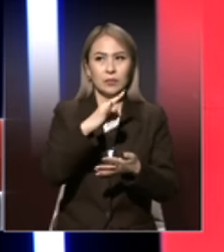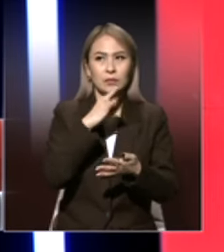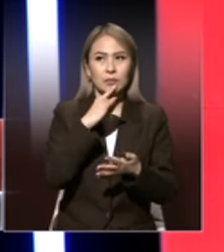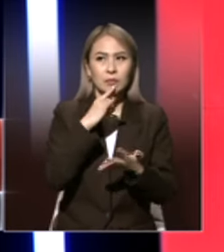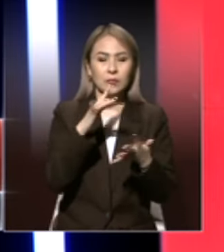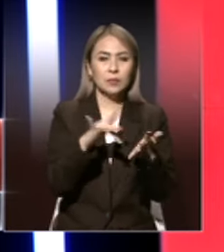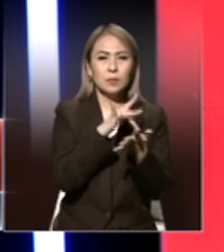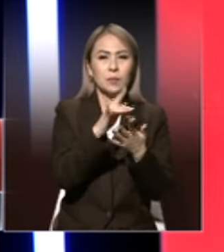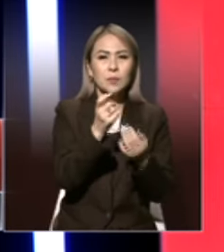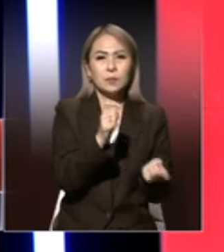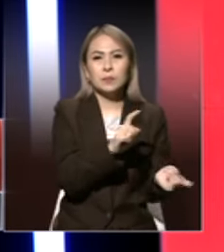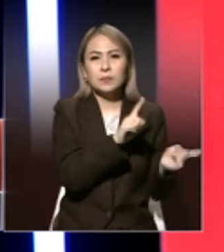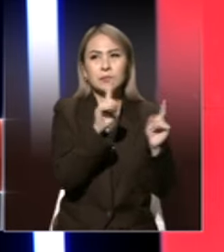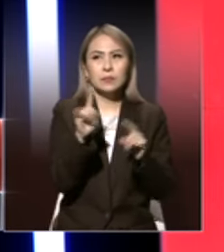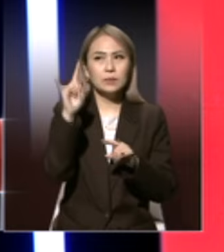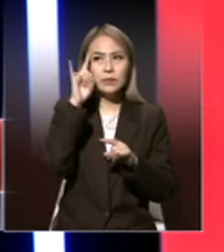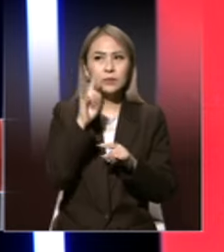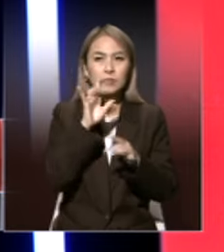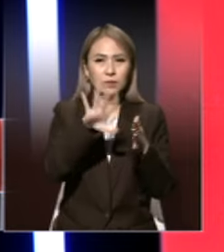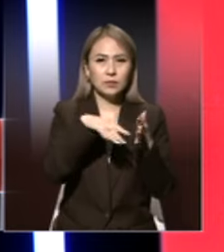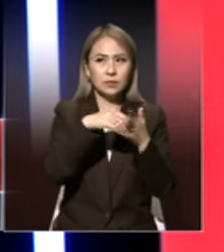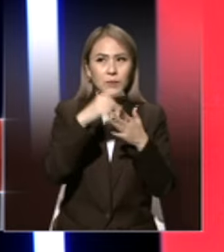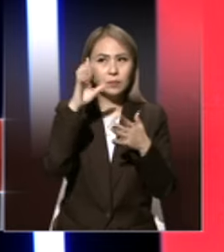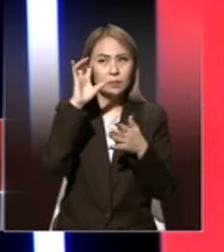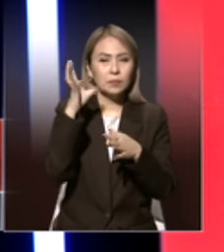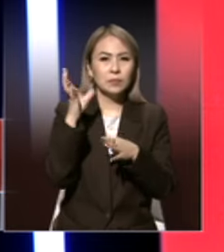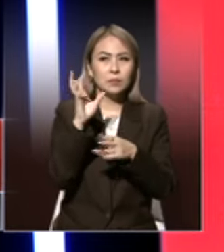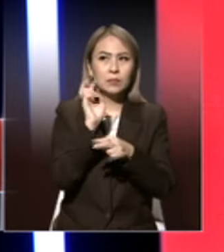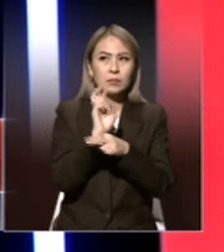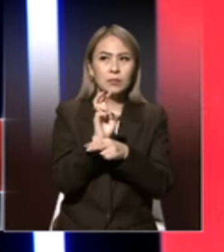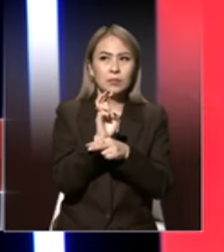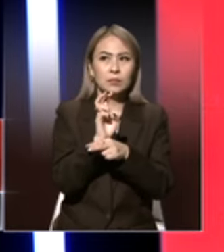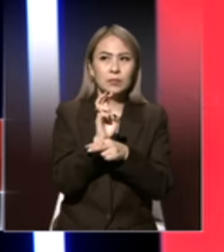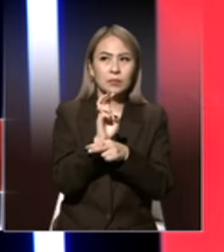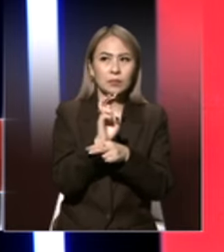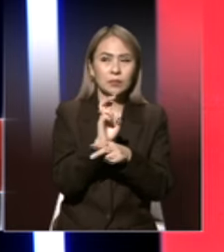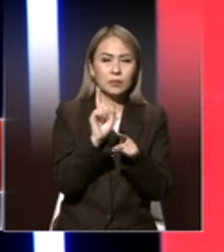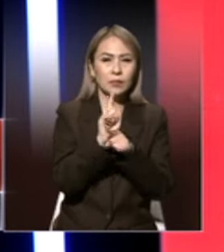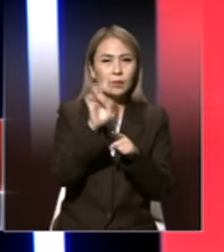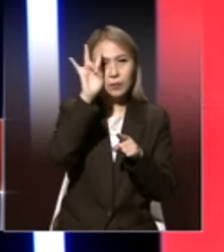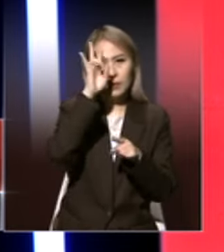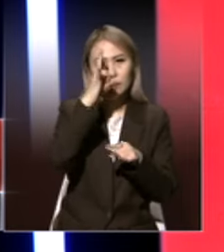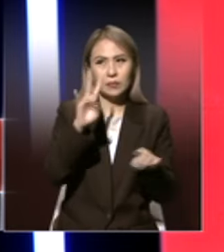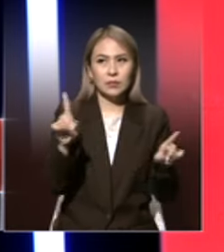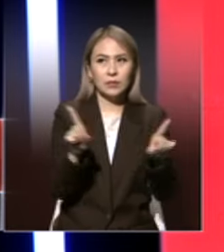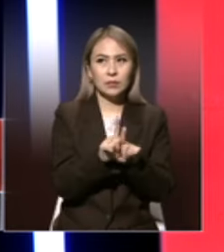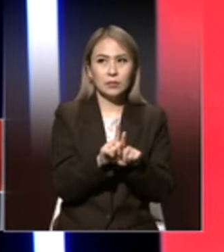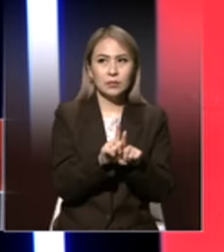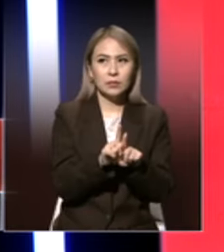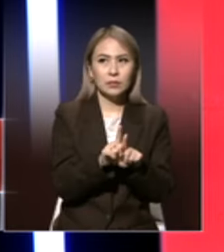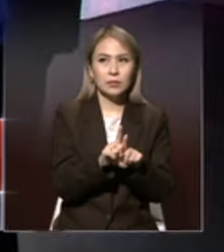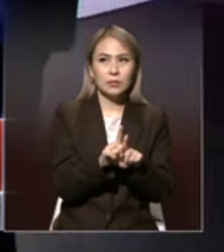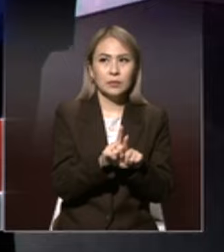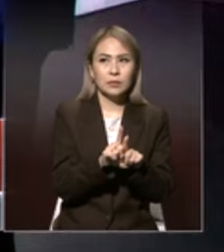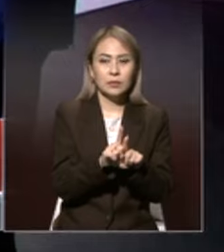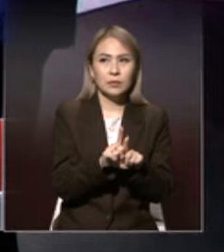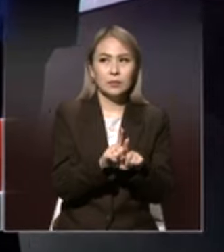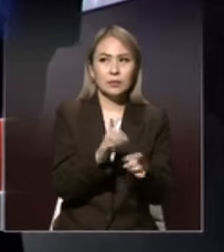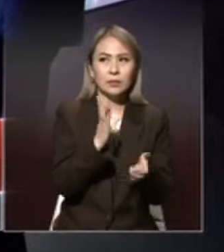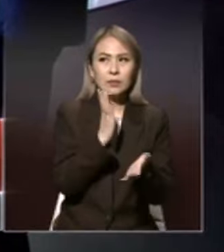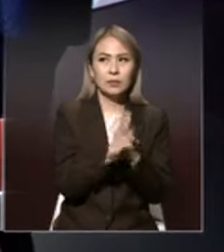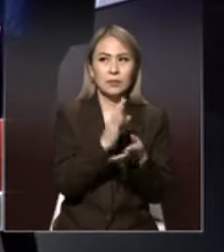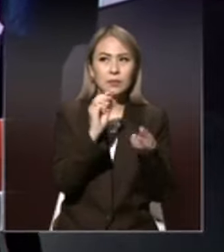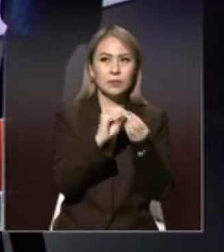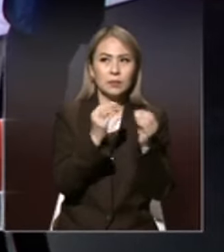қалаға енді көшіп келген қазақтарымыз әлі күнге дейін психологқа баратын адамды бір жынды адам сияқты көруі мүмкін. Бұрын сондай еді. Қазір жоқ. Сонда қазір